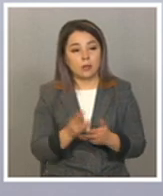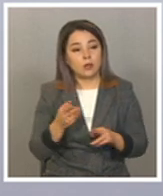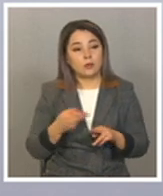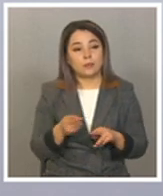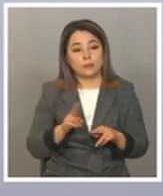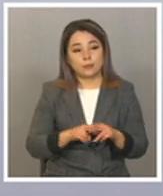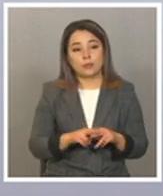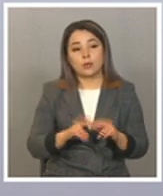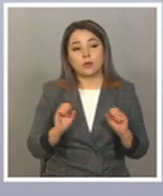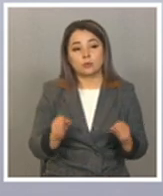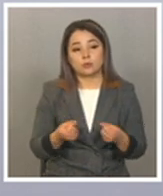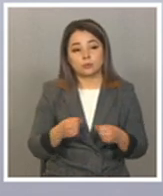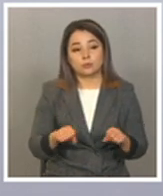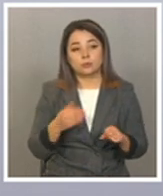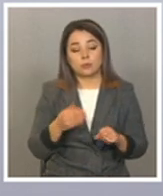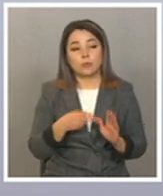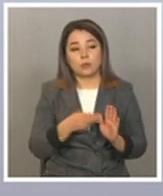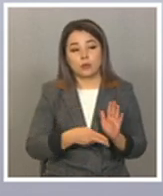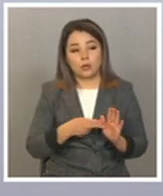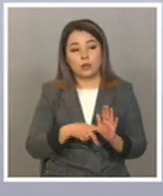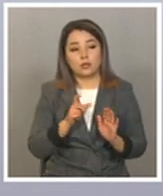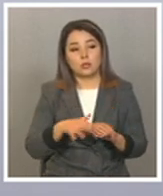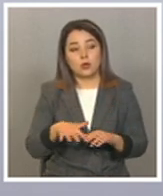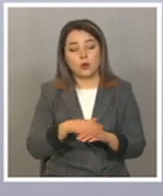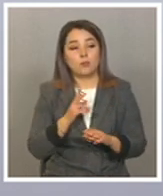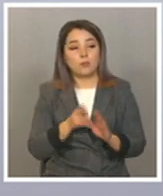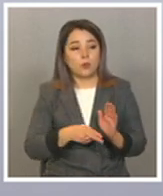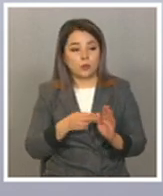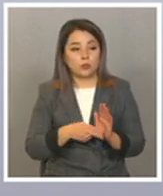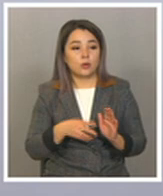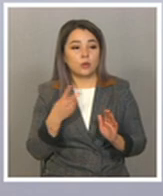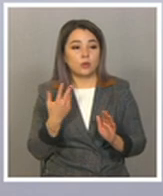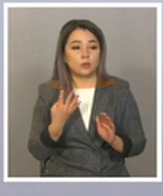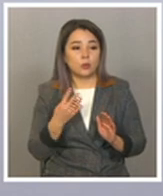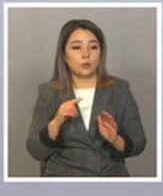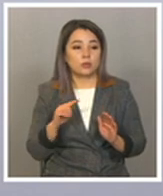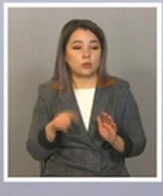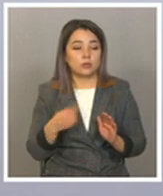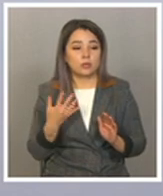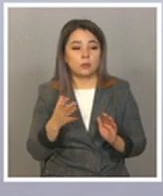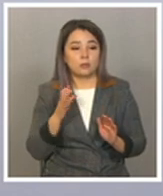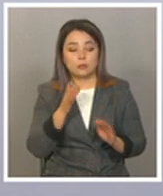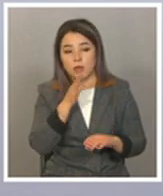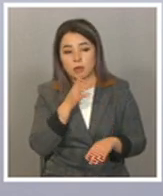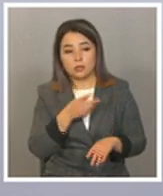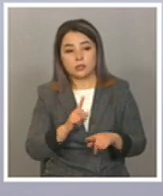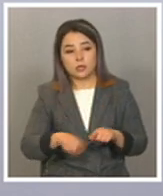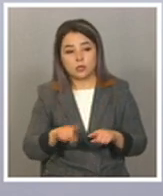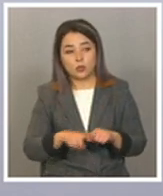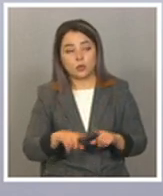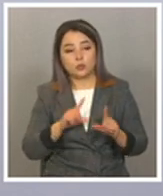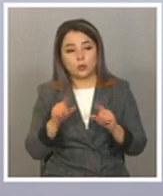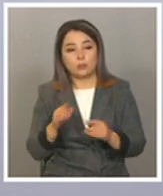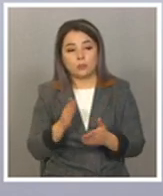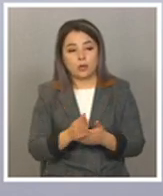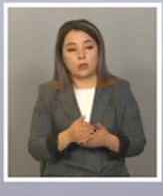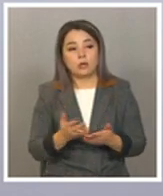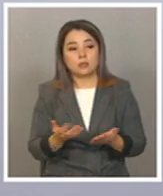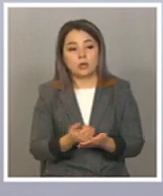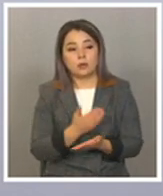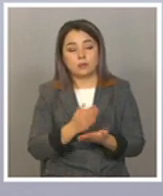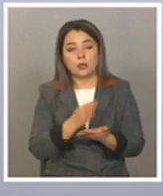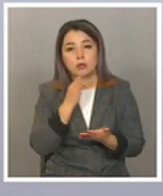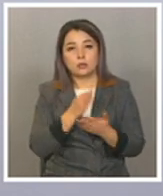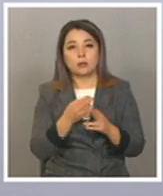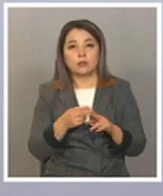Ал жүрдек пойыз жолаушылар пойызына қарағанда 4,5 сағатқа тез жүрген. Шыққан